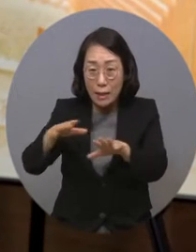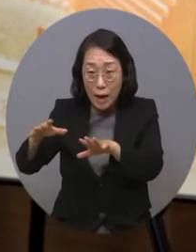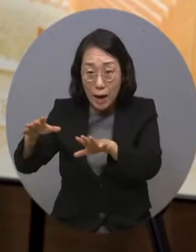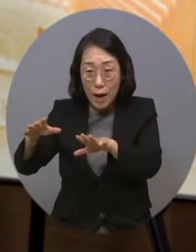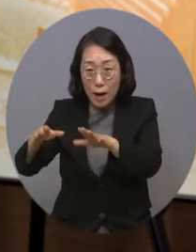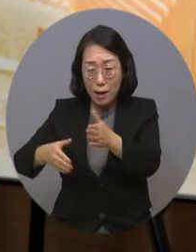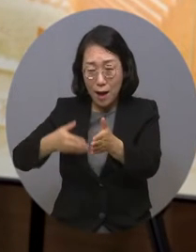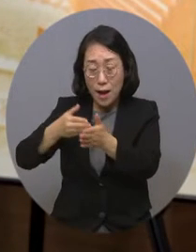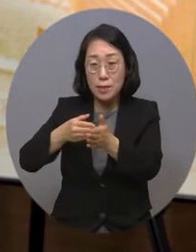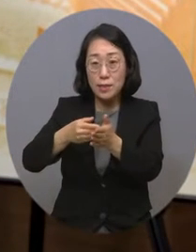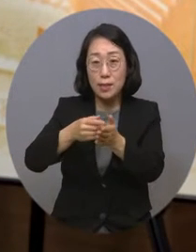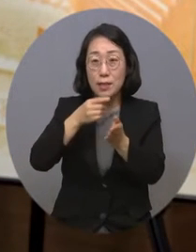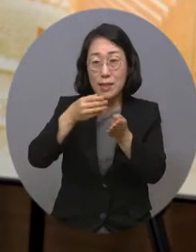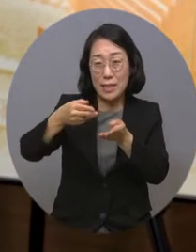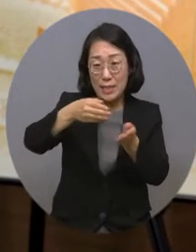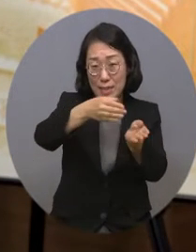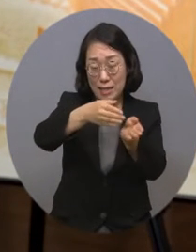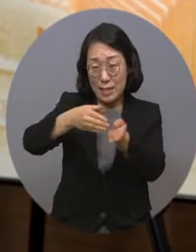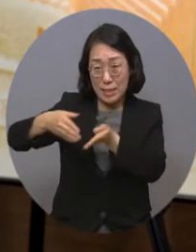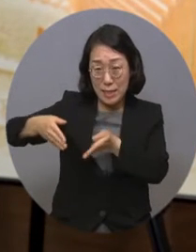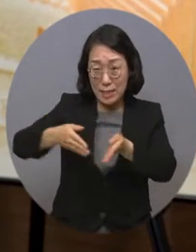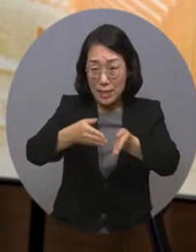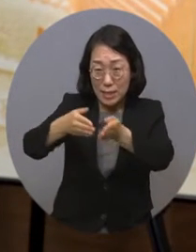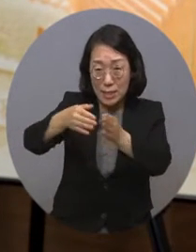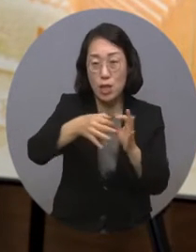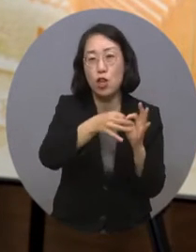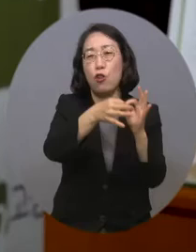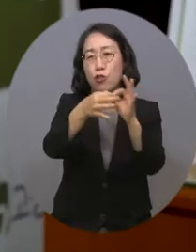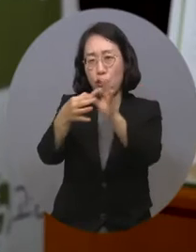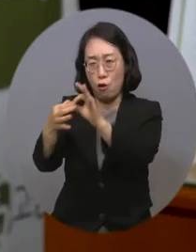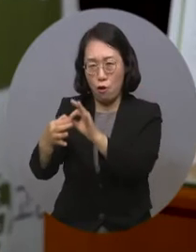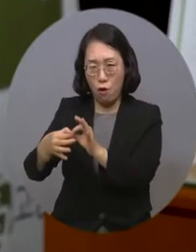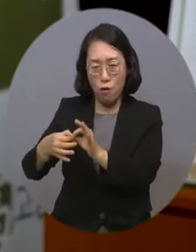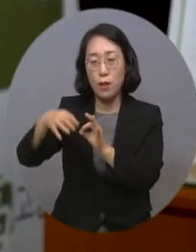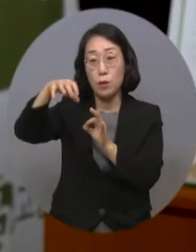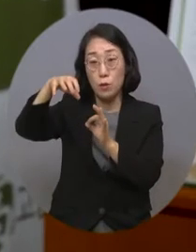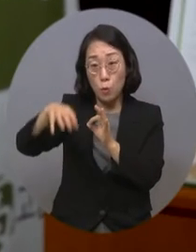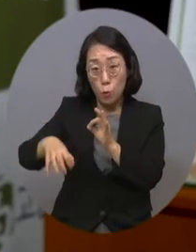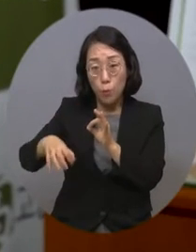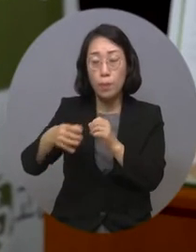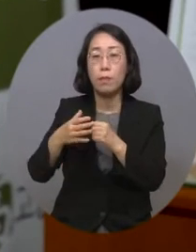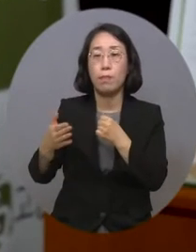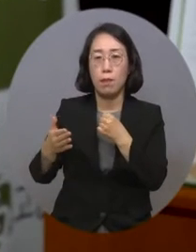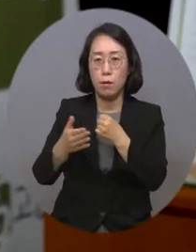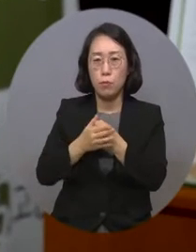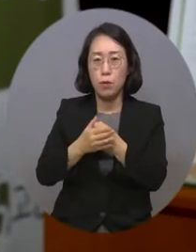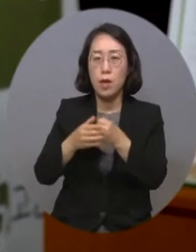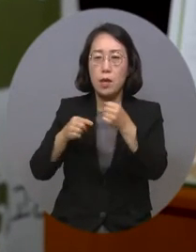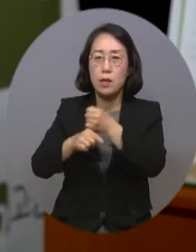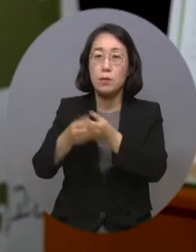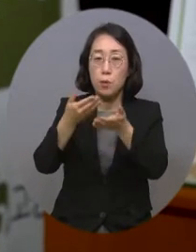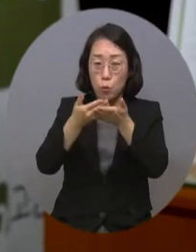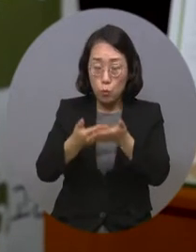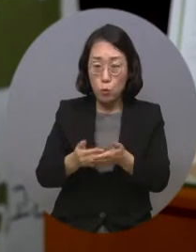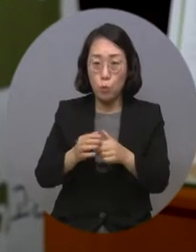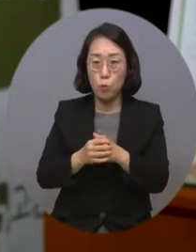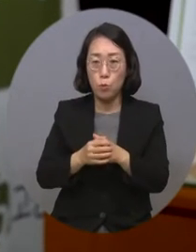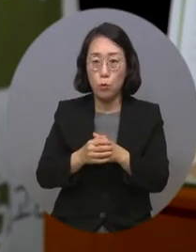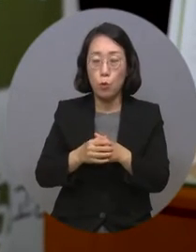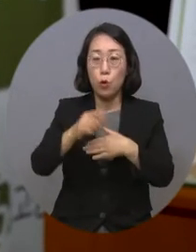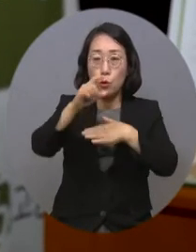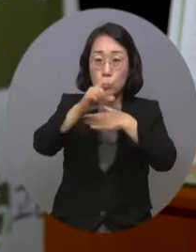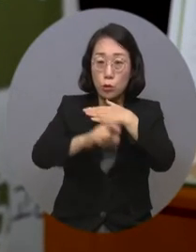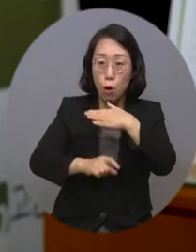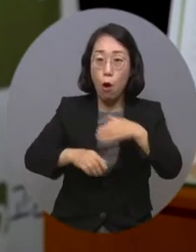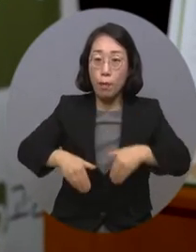네. 마지막 연결을 해야 될 구간입니다. 아. 그래서 그 의미가 크고 앞으로 서남해안 해안